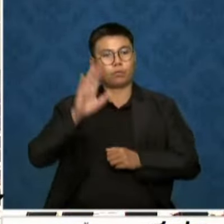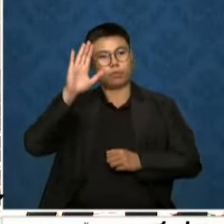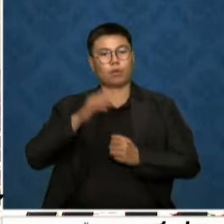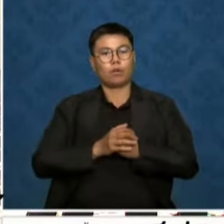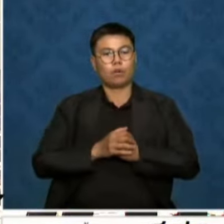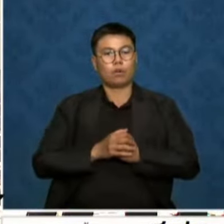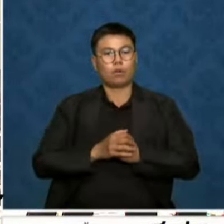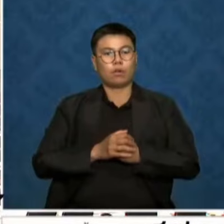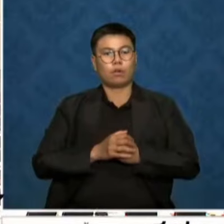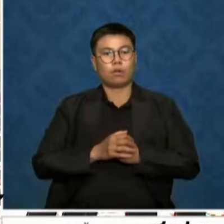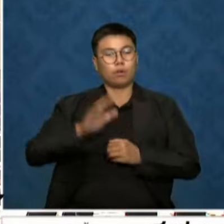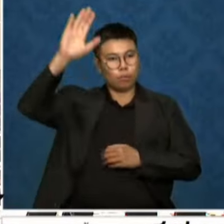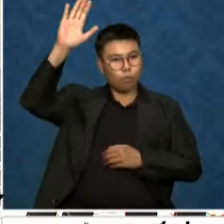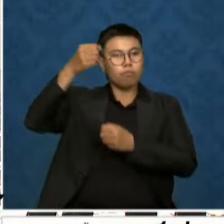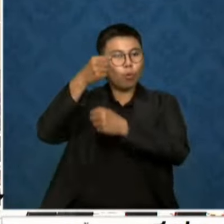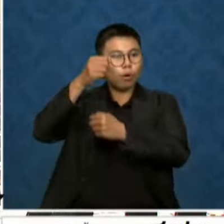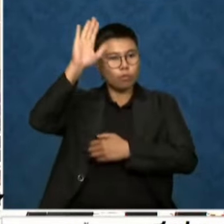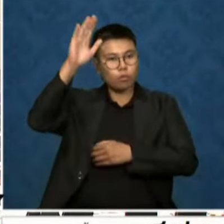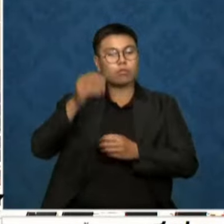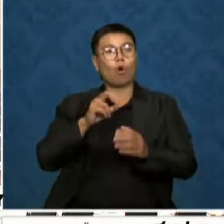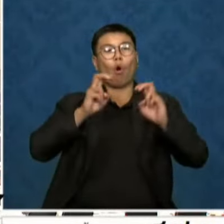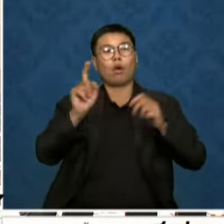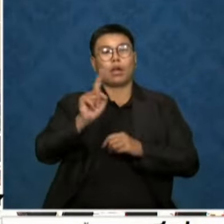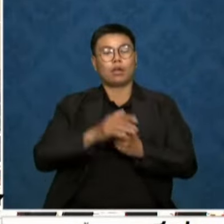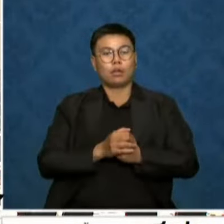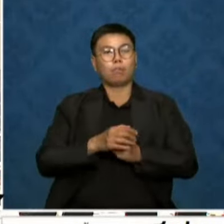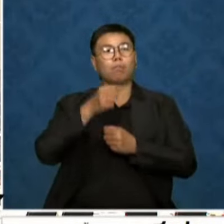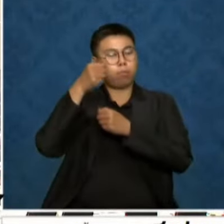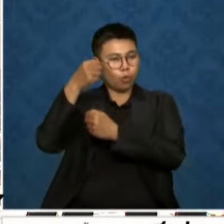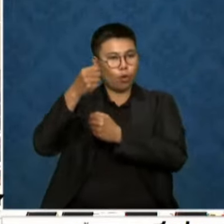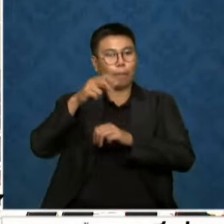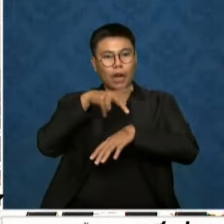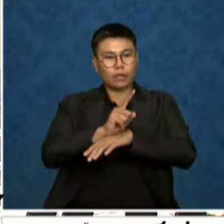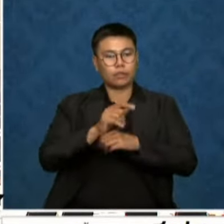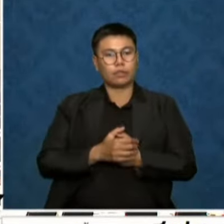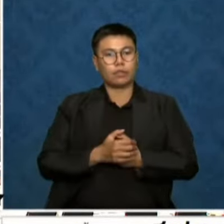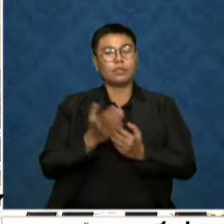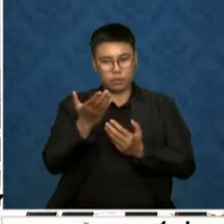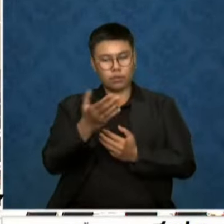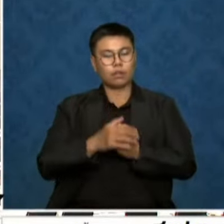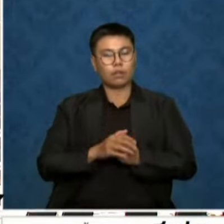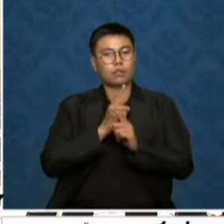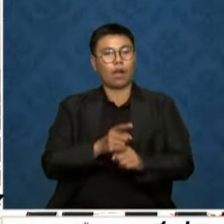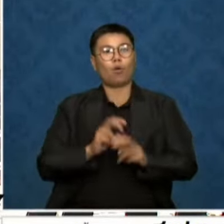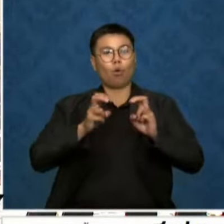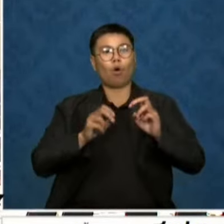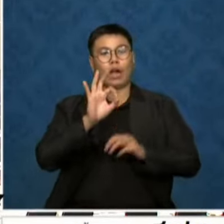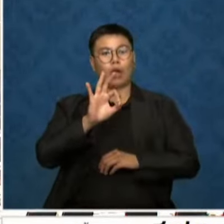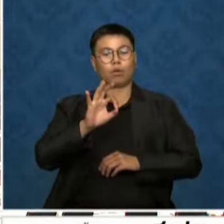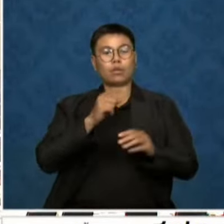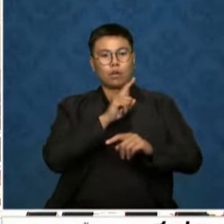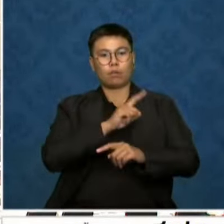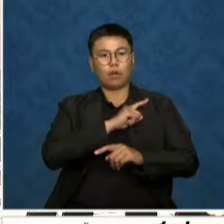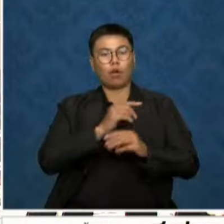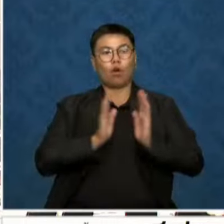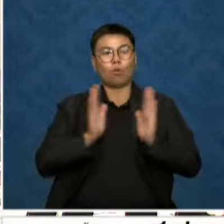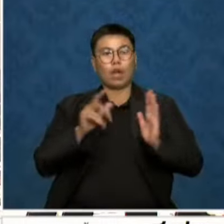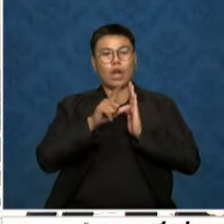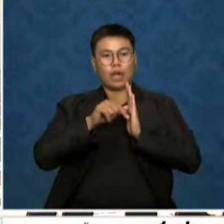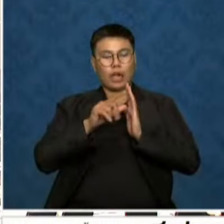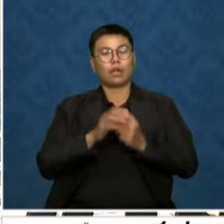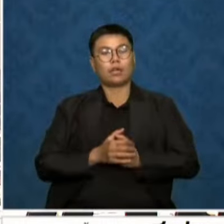านผมยืนขึ้นในยกมือขึ้นหนือศีรษะคือประท้วง เชิญครับประท้วงข้อไหนครับ ประท้วงท่านประธานครับ เชิญครับ ตามข้อ9ทําหน้าที่ตามข้อ9ขอบคุณท่านเลขาม